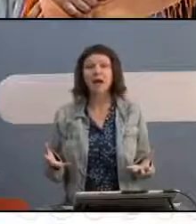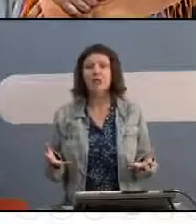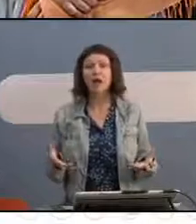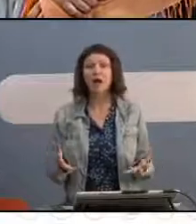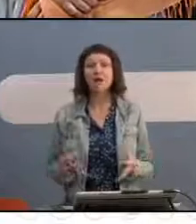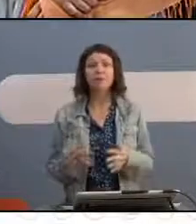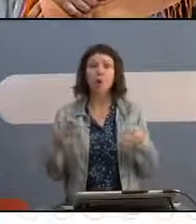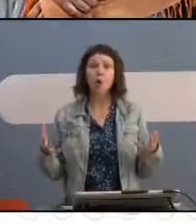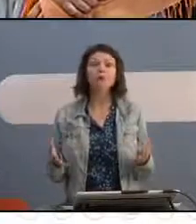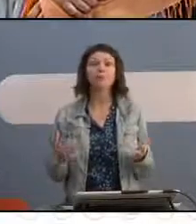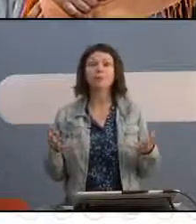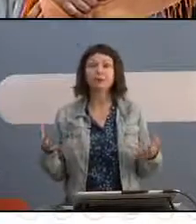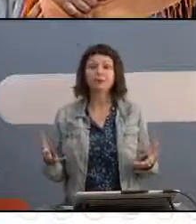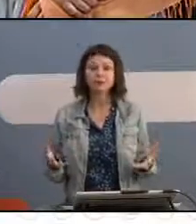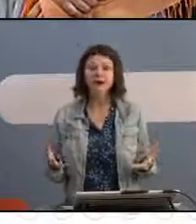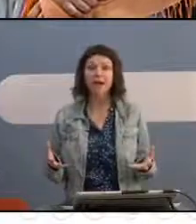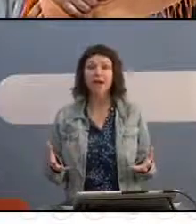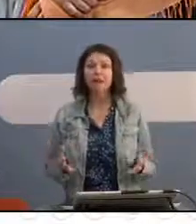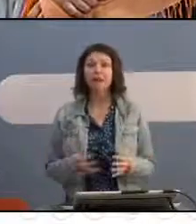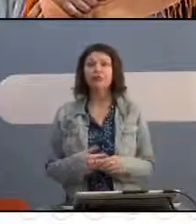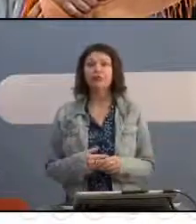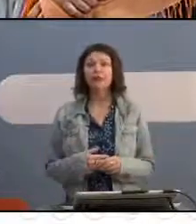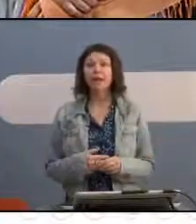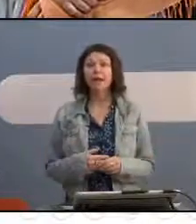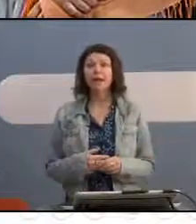צעירה שחיה במחוז בפקיסטן